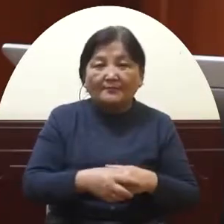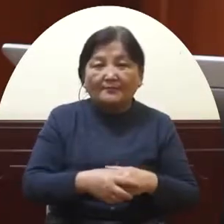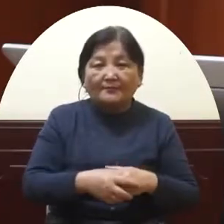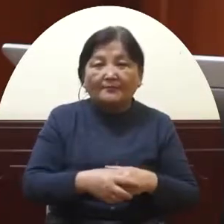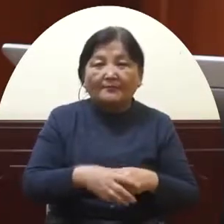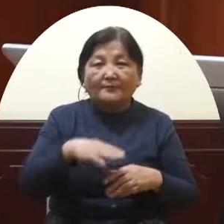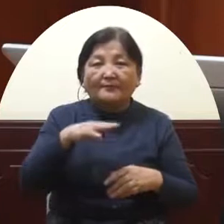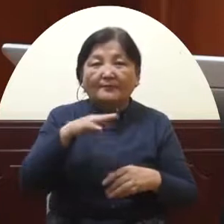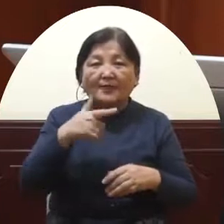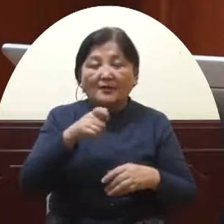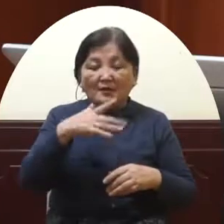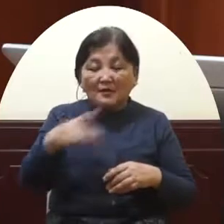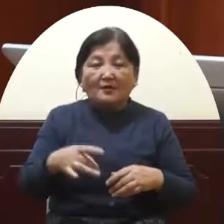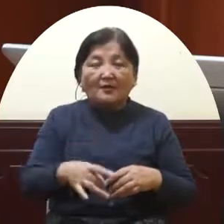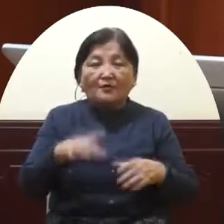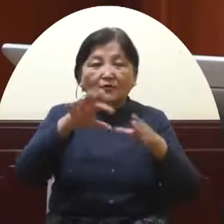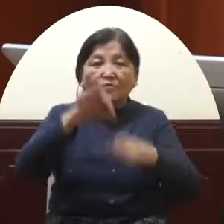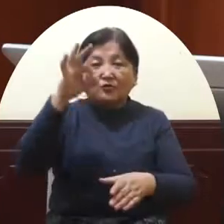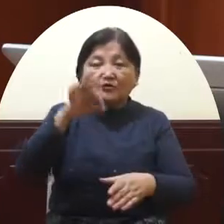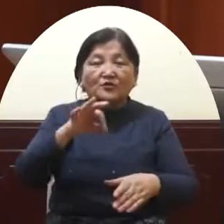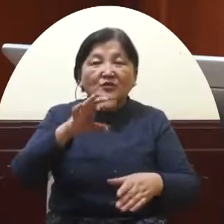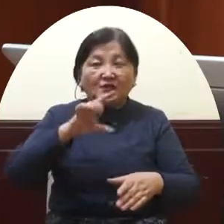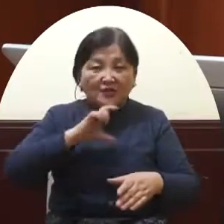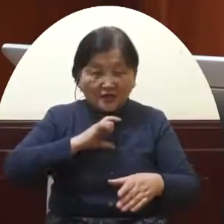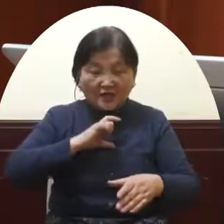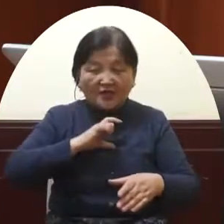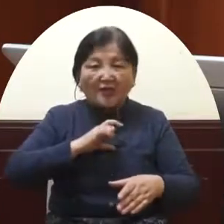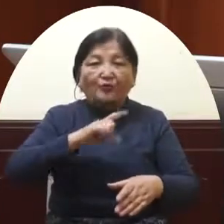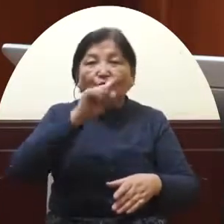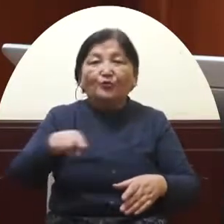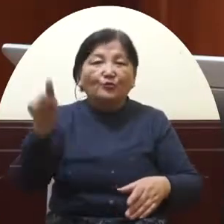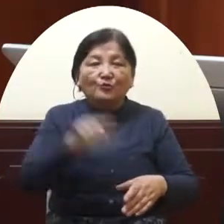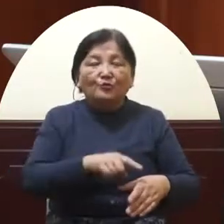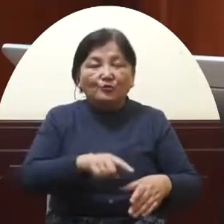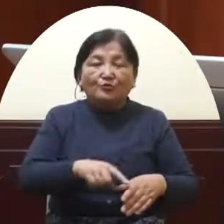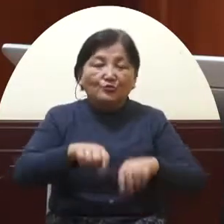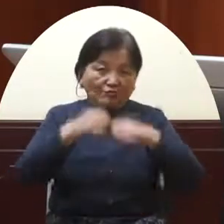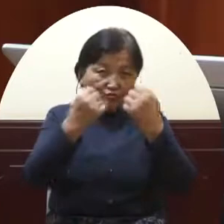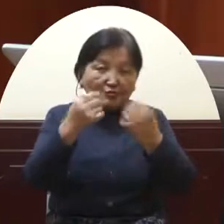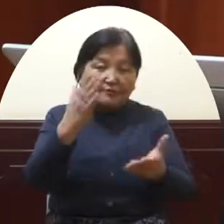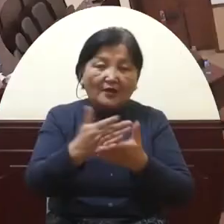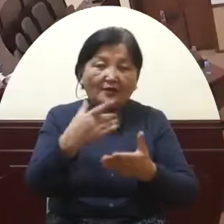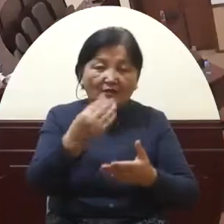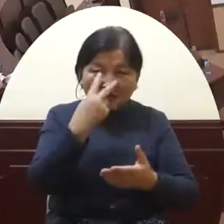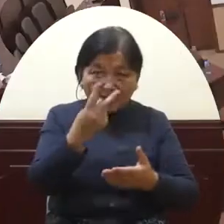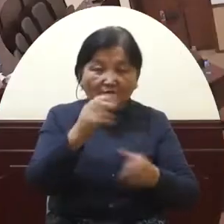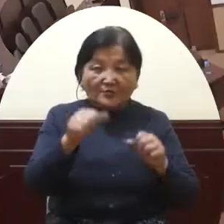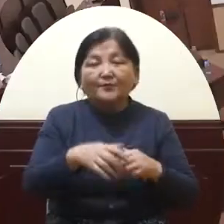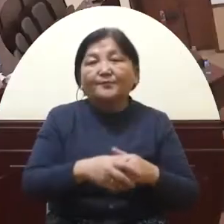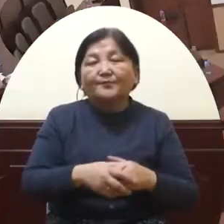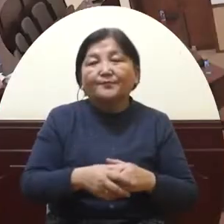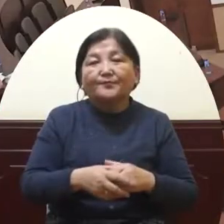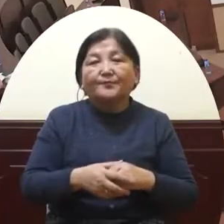Тэгэхээр энэ бол одоо сонгогчдын эрхийг зөрчиж байна гэдгийг хэлэх гэсэн юм а. Хоёрдугаарт энэ